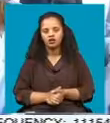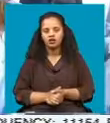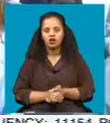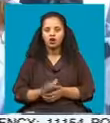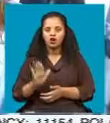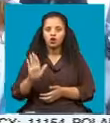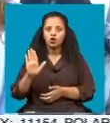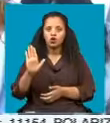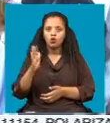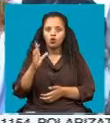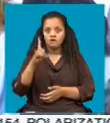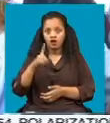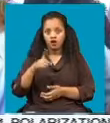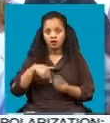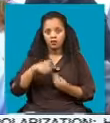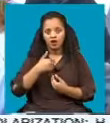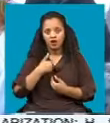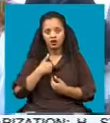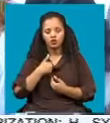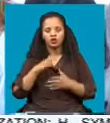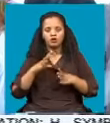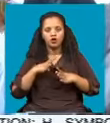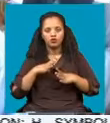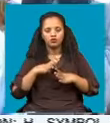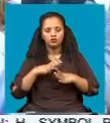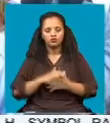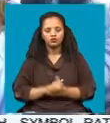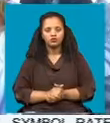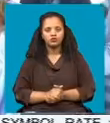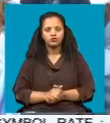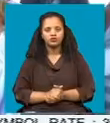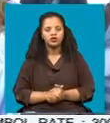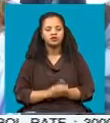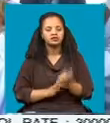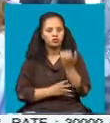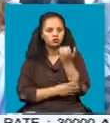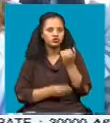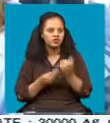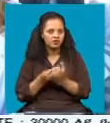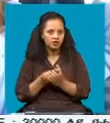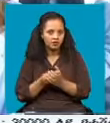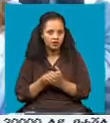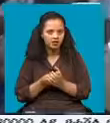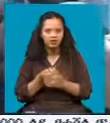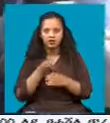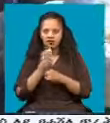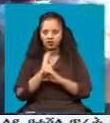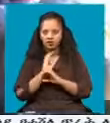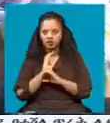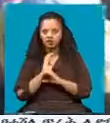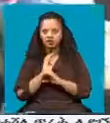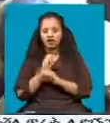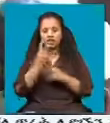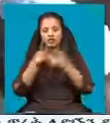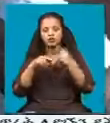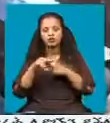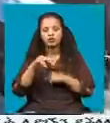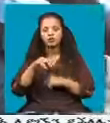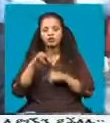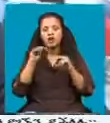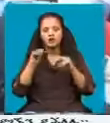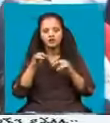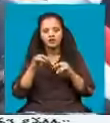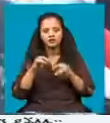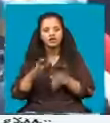ያሉ ማህበረሰቦችን የበዓሉ ታዳሚ በማድረግ ድሆችን በማብላት በማጠጣት እንዲሁም ደግሞ የነቢዩ ሙሐመድ ሰለላሁ ዐለይሂ